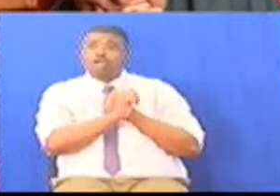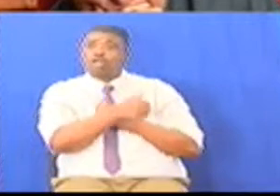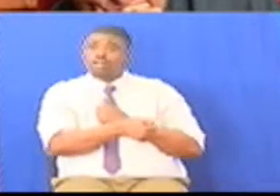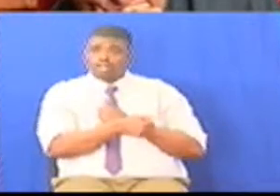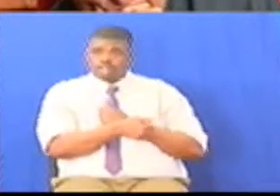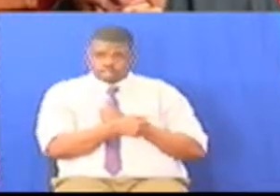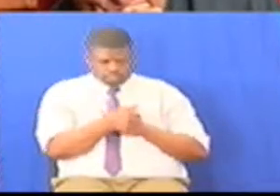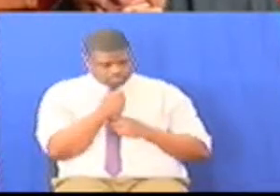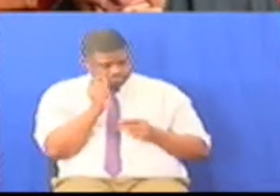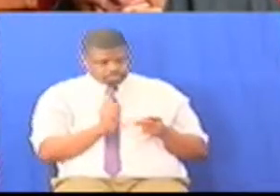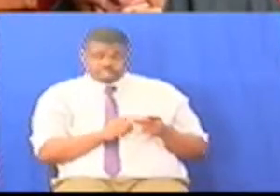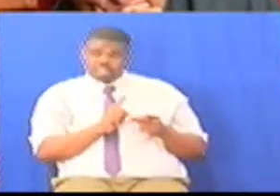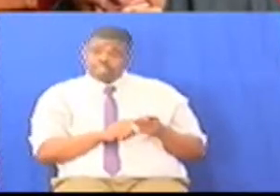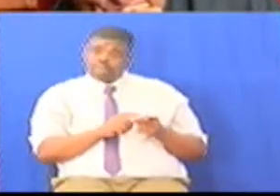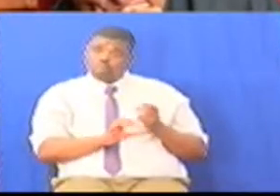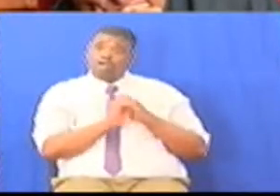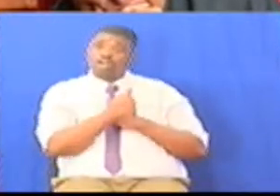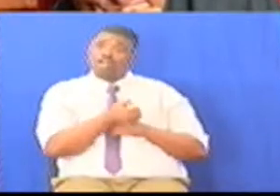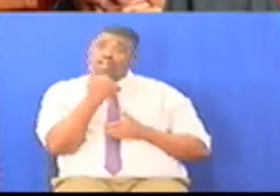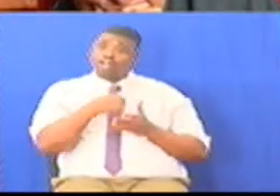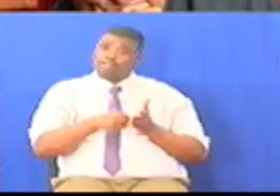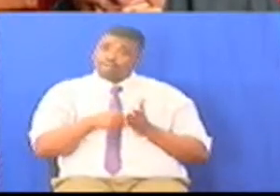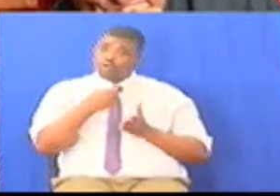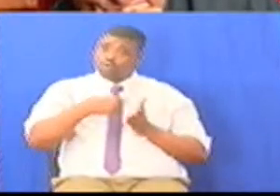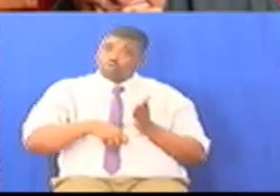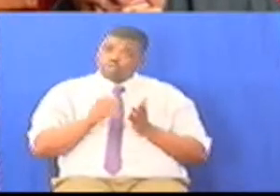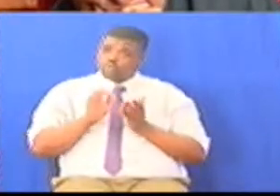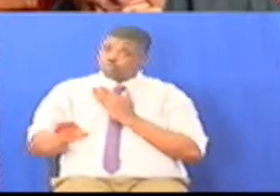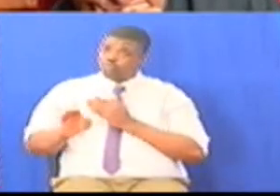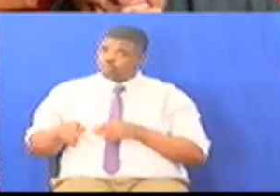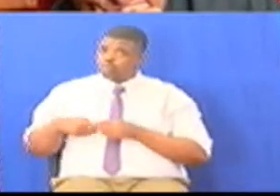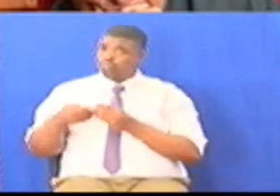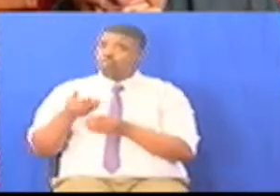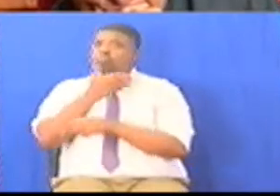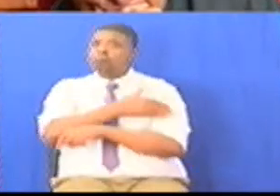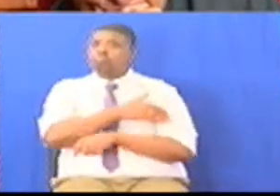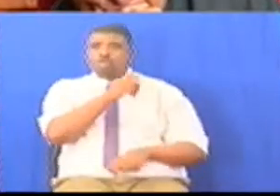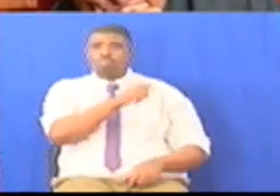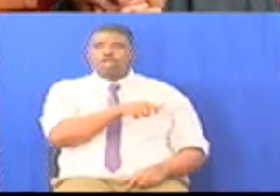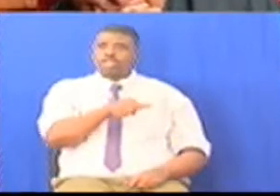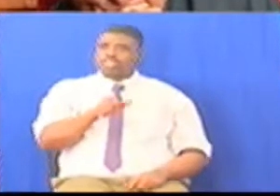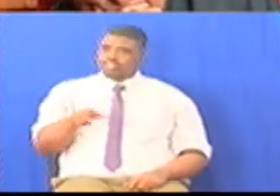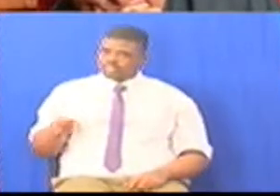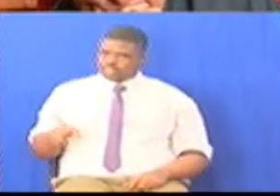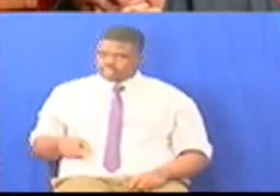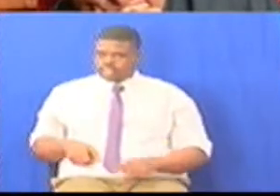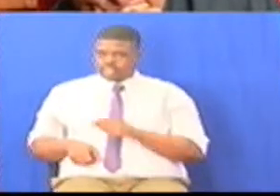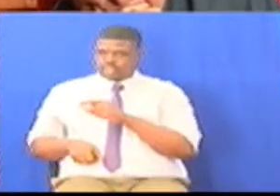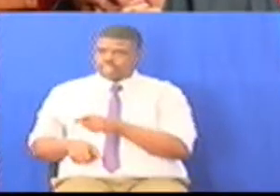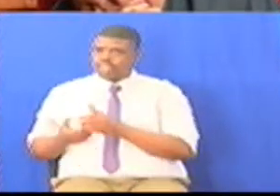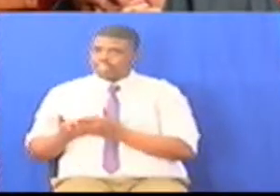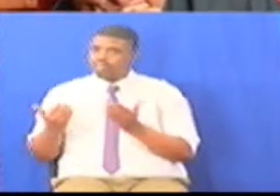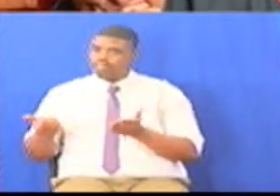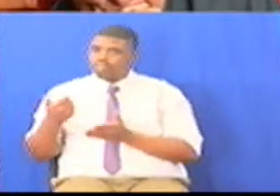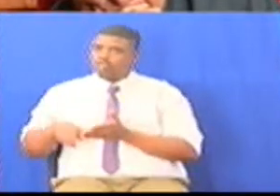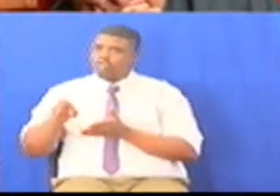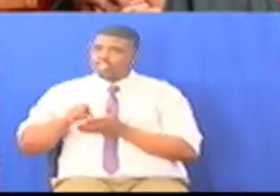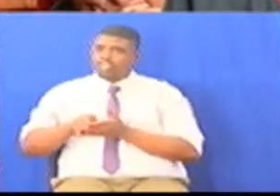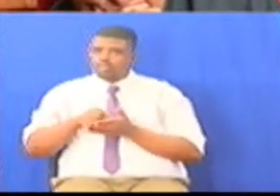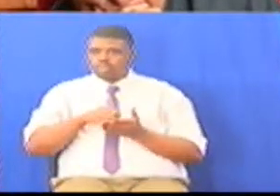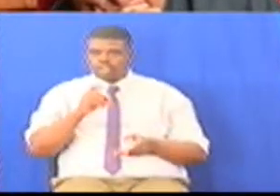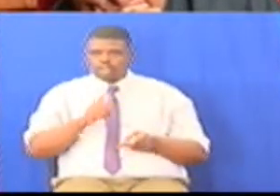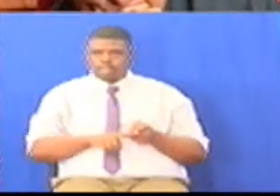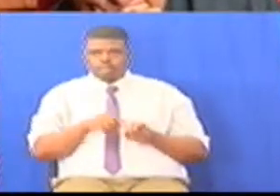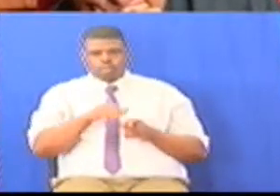katika hatua ya pili, wakala analipa kodi ya zuio anapotoa huduma kwa mwananchi. Hatua hii inaweza kusababisha ongezeko la gharama kwa